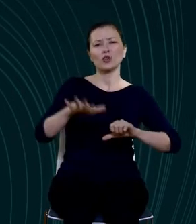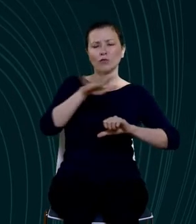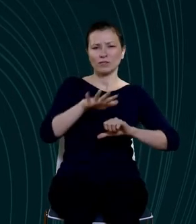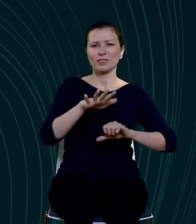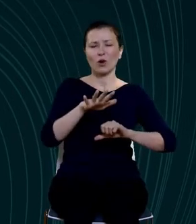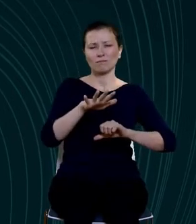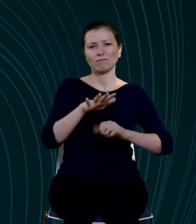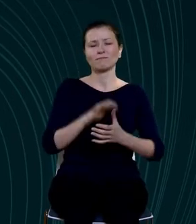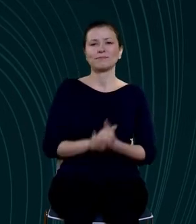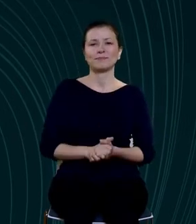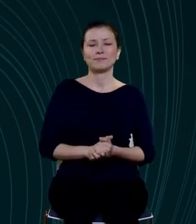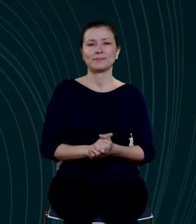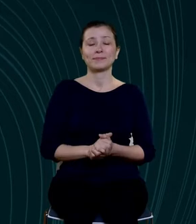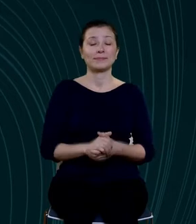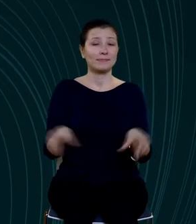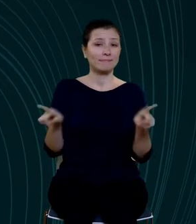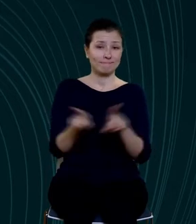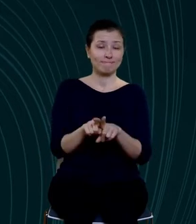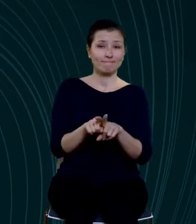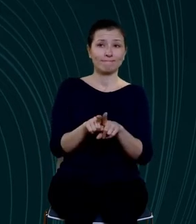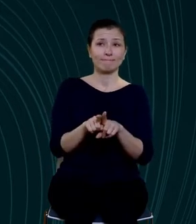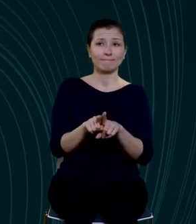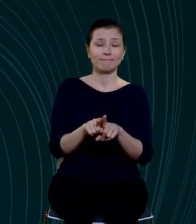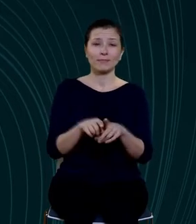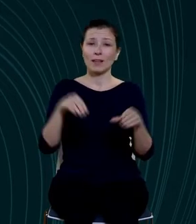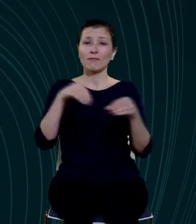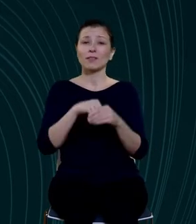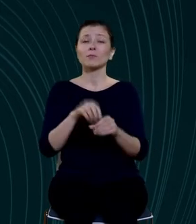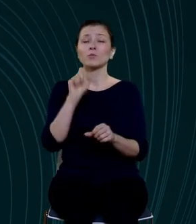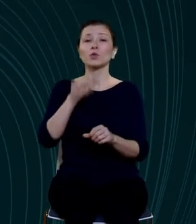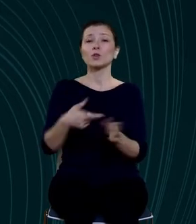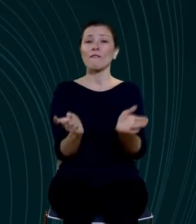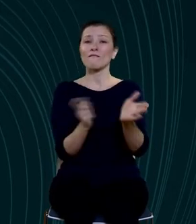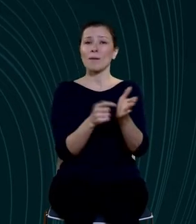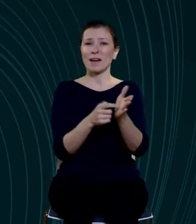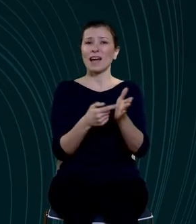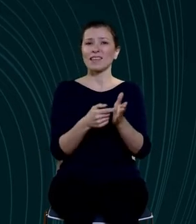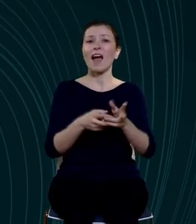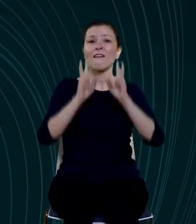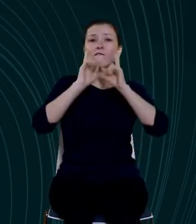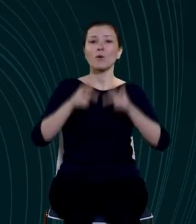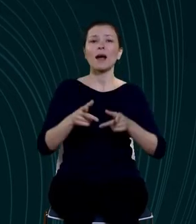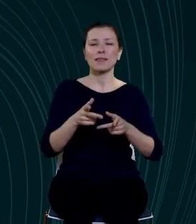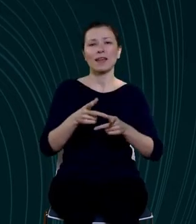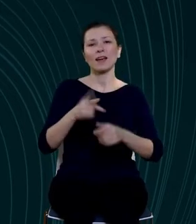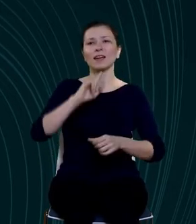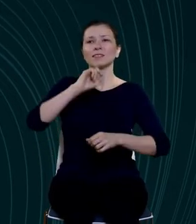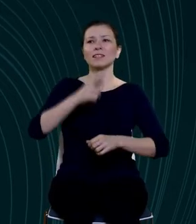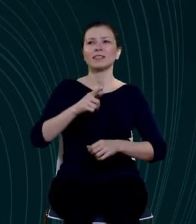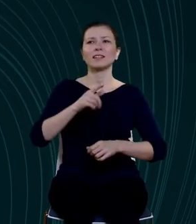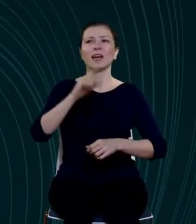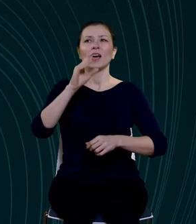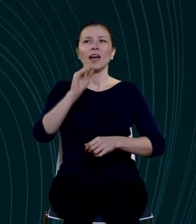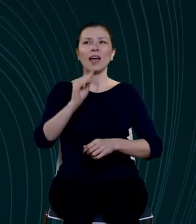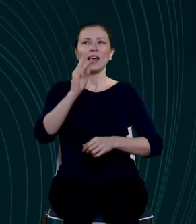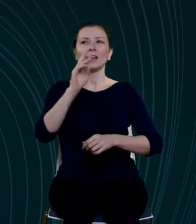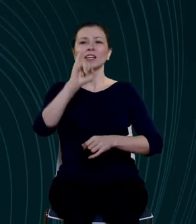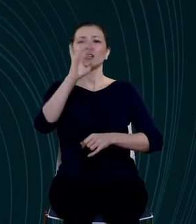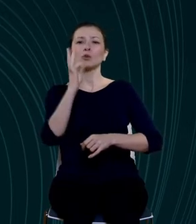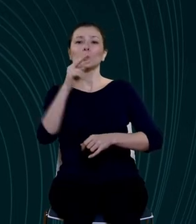Natomiast istnieje oczywiście też dodatkowo wymaganie sformalizowane. Jest to zalecenie ITU K83,